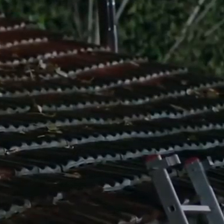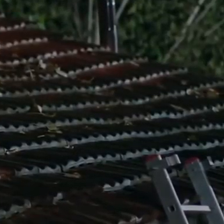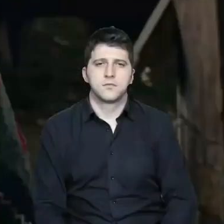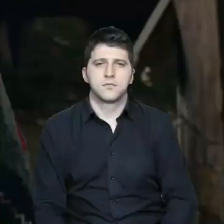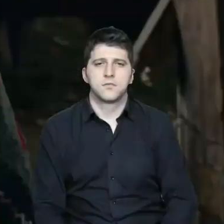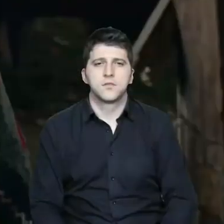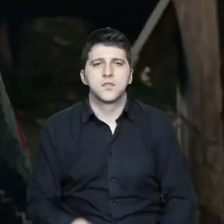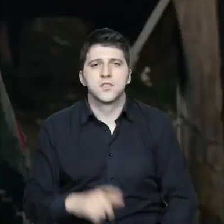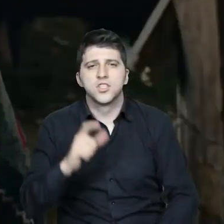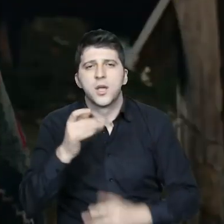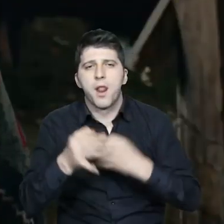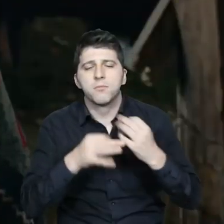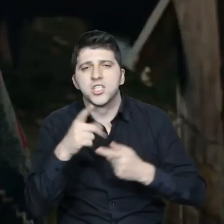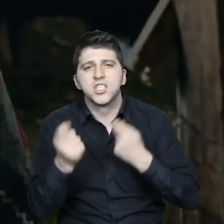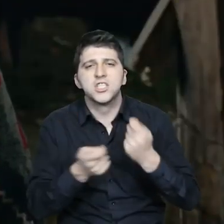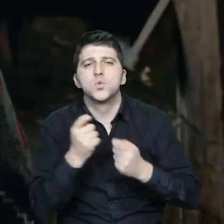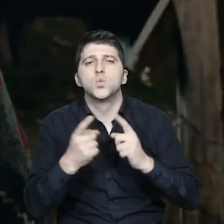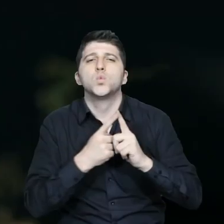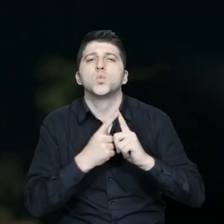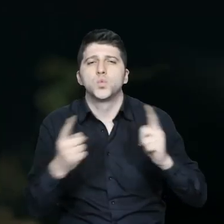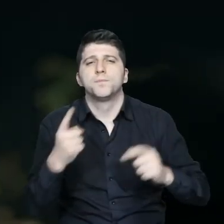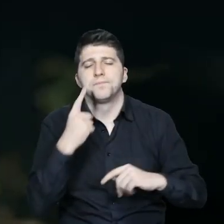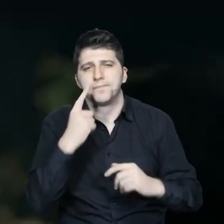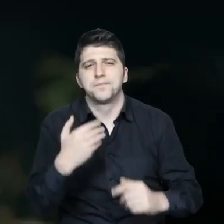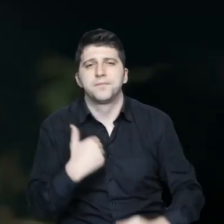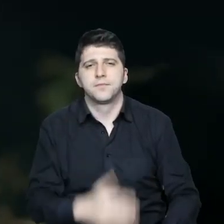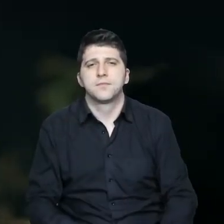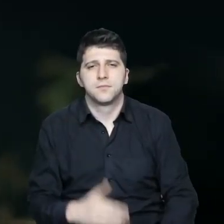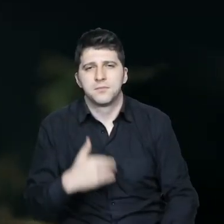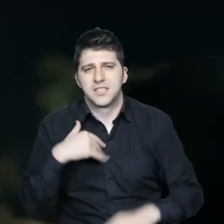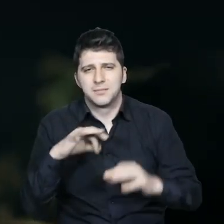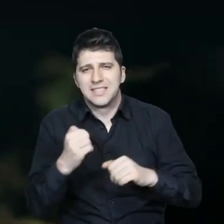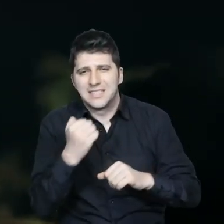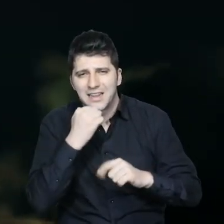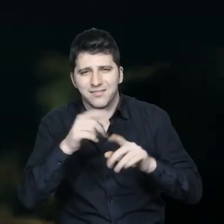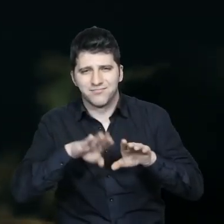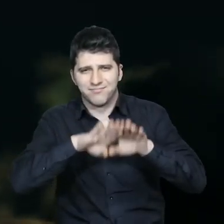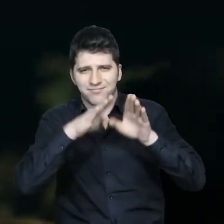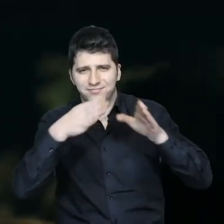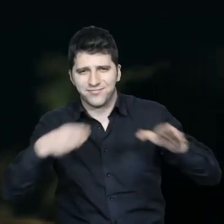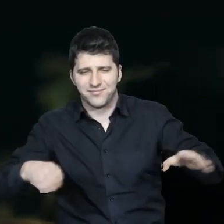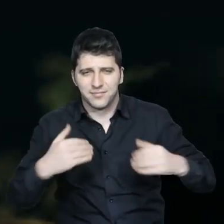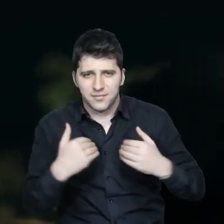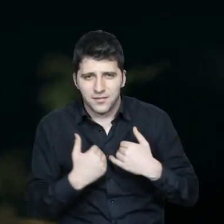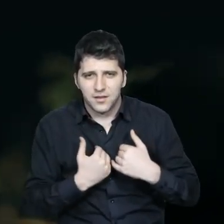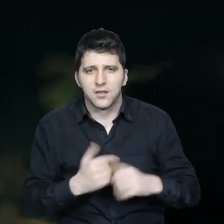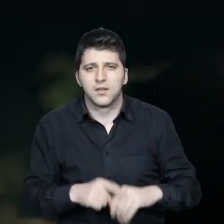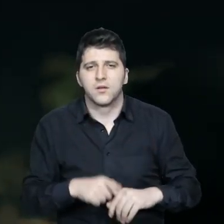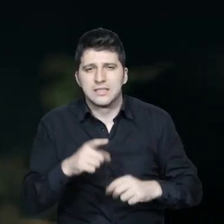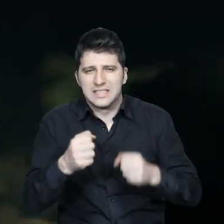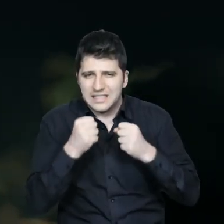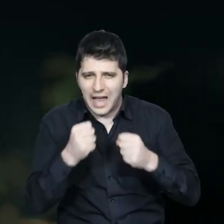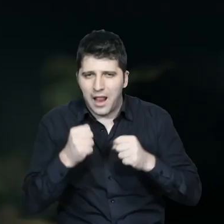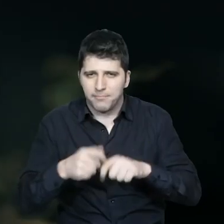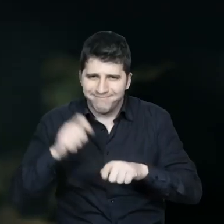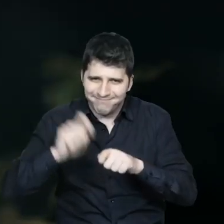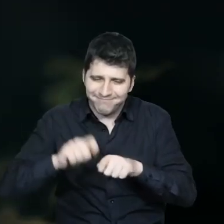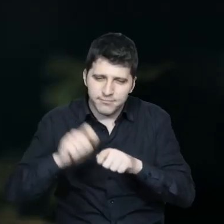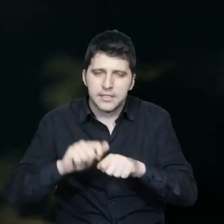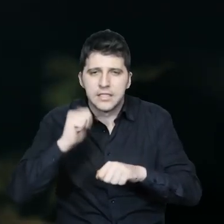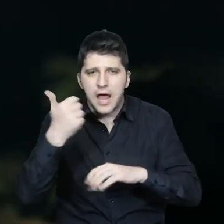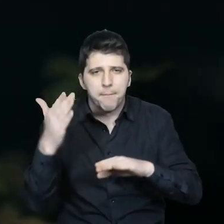Cemil amca, buranın işi bayağı bir uzun görünüyor. Ben şimdilik buraya bir branda gireyim. Böyle sağlamca tuttururum.